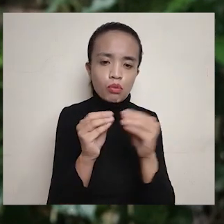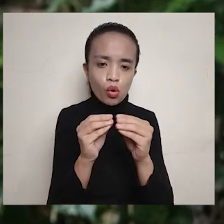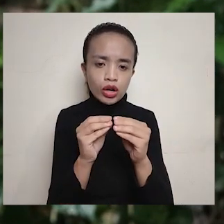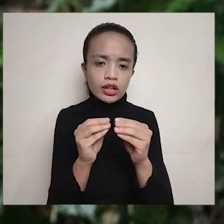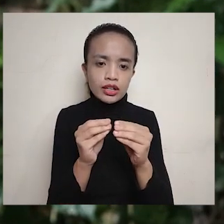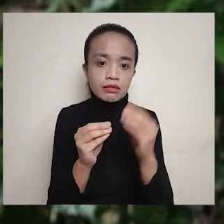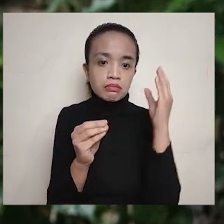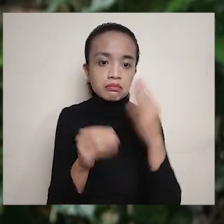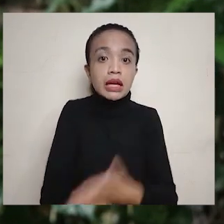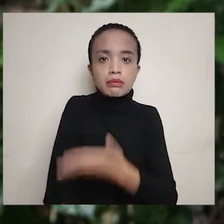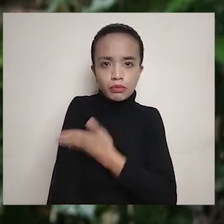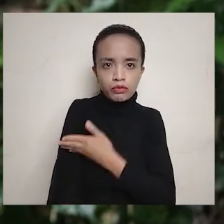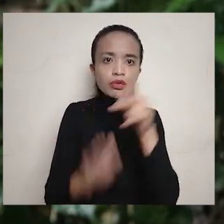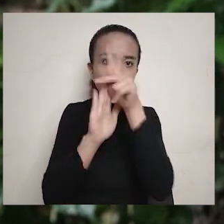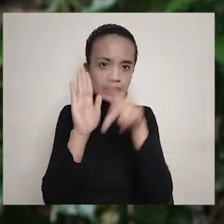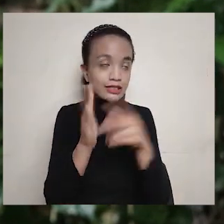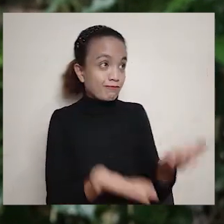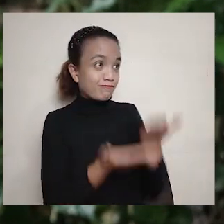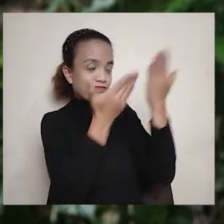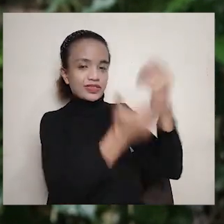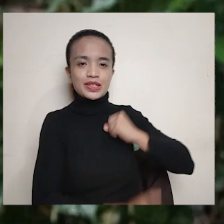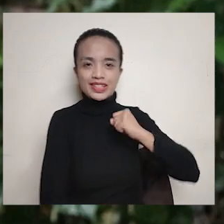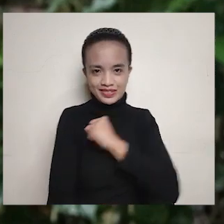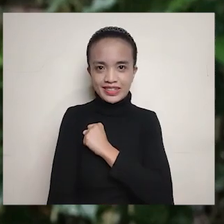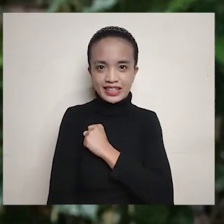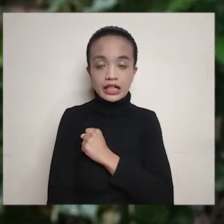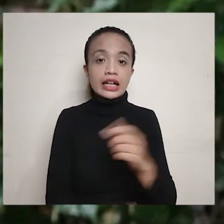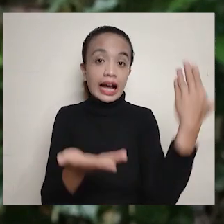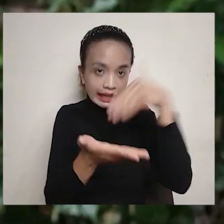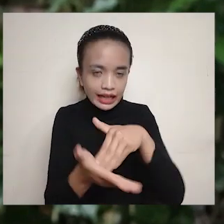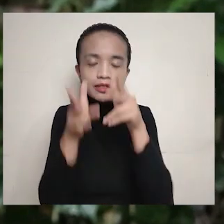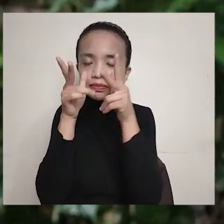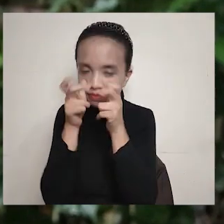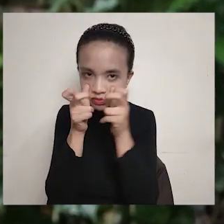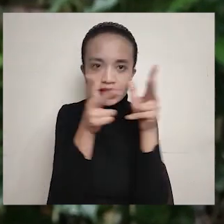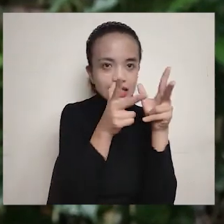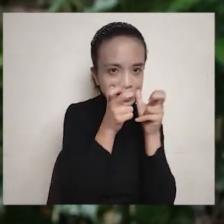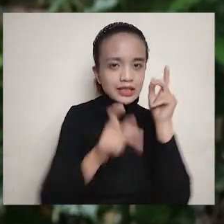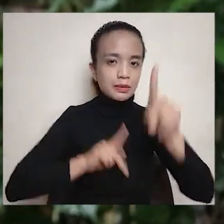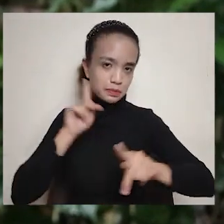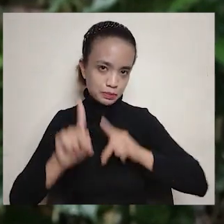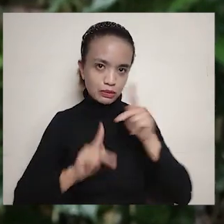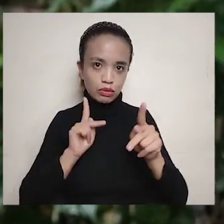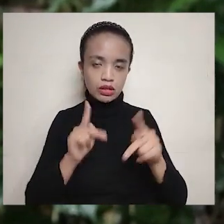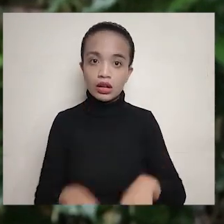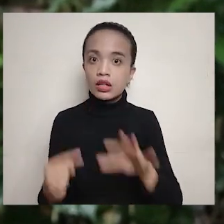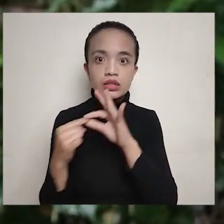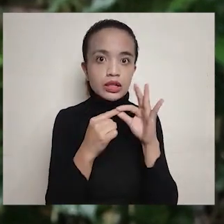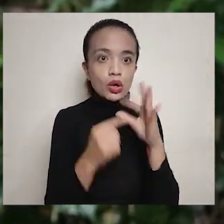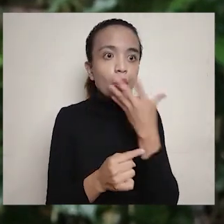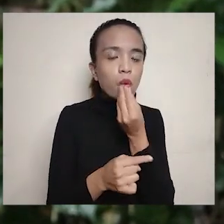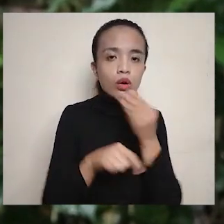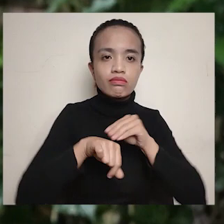mga panukalang batas na isusulong natin sa Senado? So, yun, listen again to the people, especially those who will